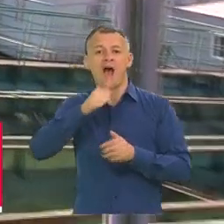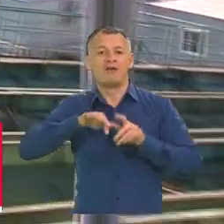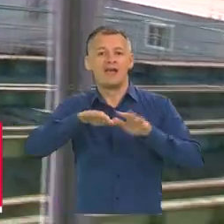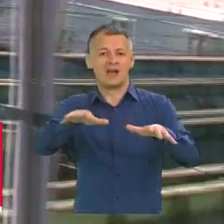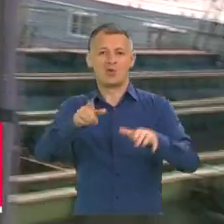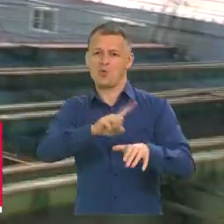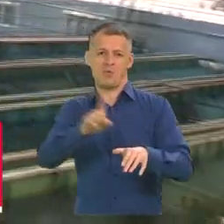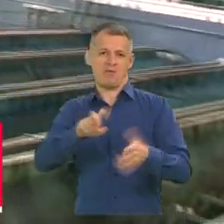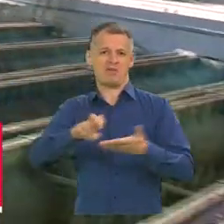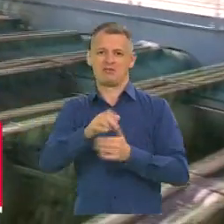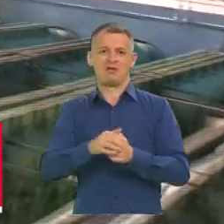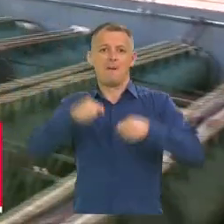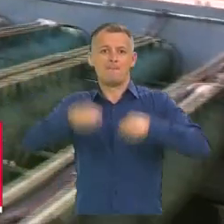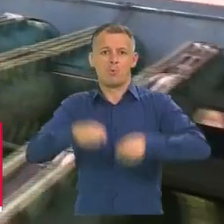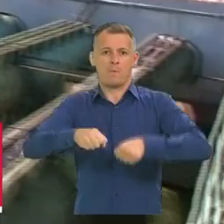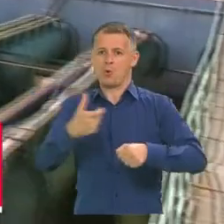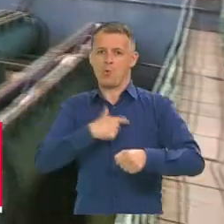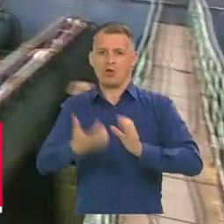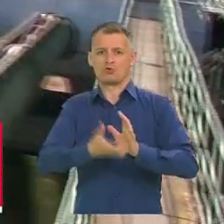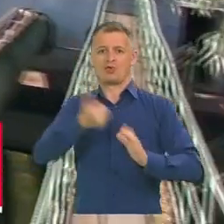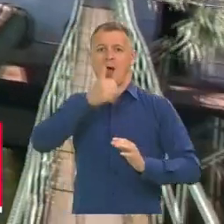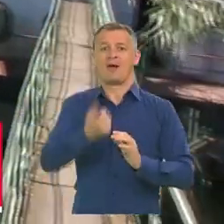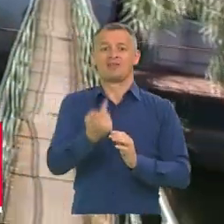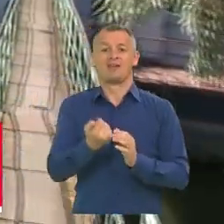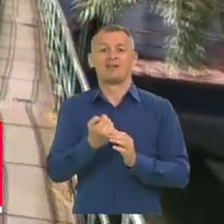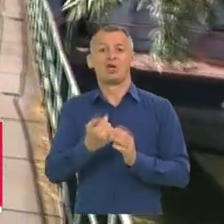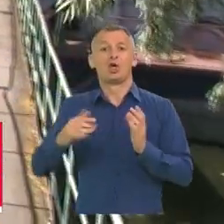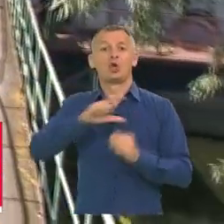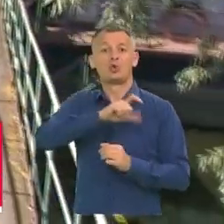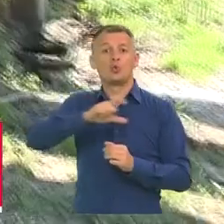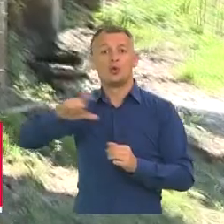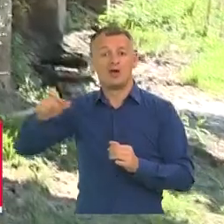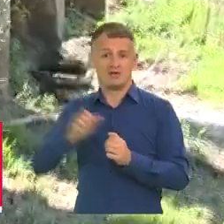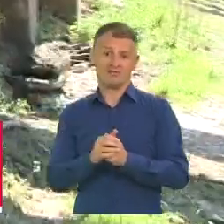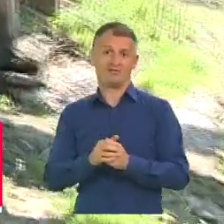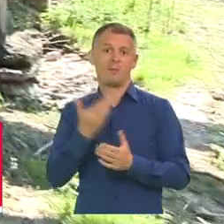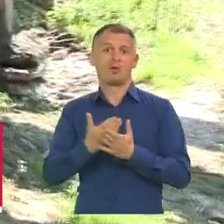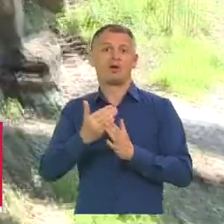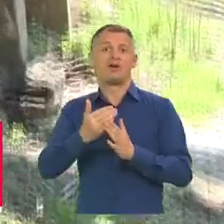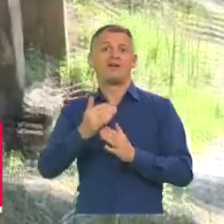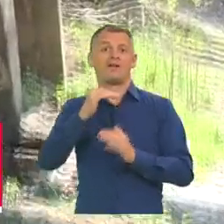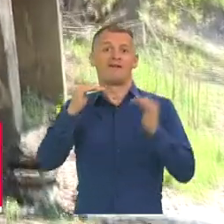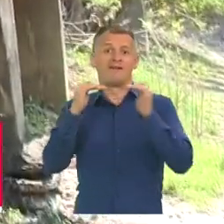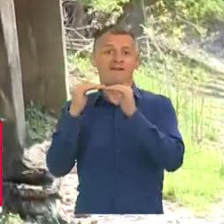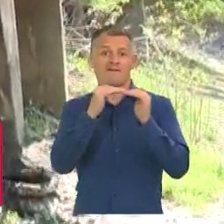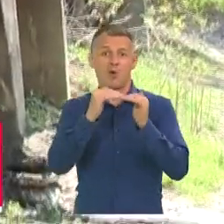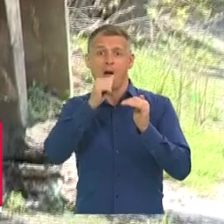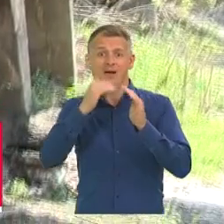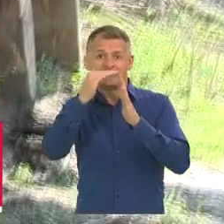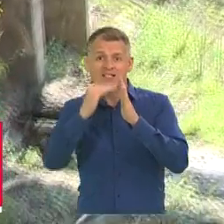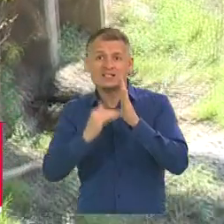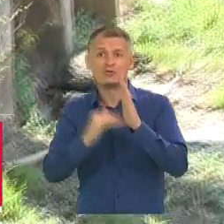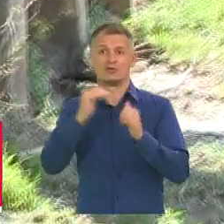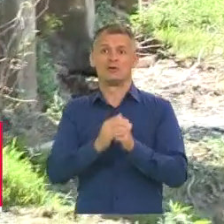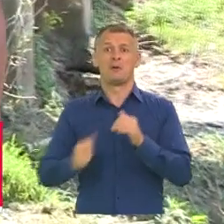și Teleorman, pompele nu mai pot scoate apa din Dunăre, pentru că nivelul fluviului este extrem de scăzut. Unde era apa? Până aici, la nivelul canivoului, la